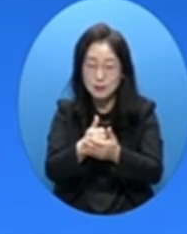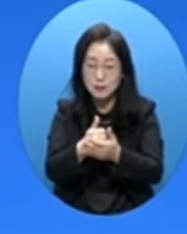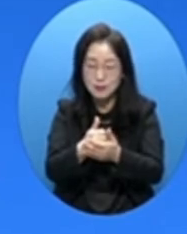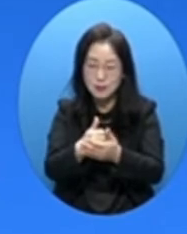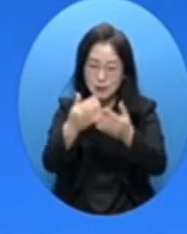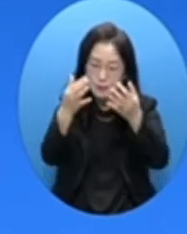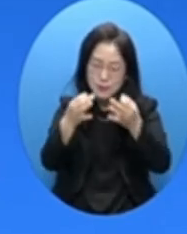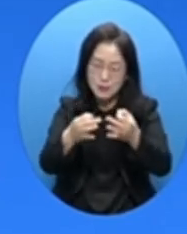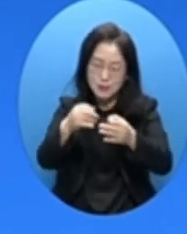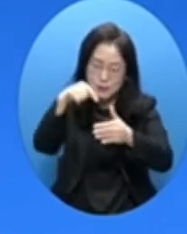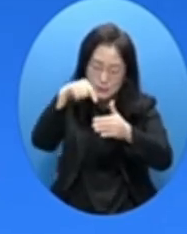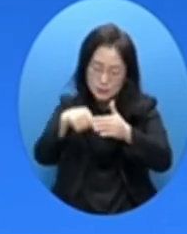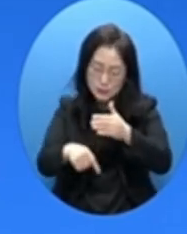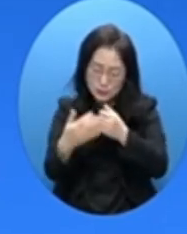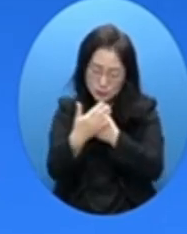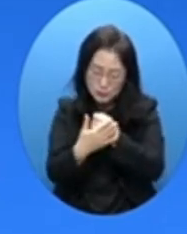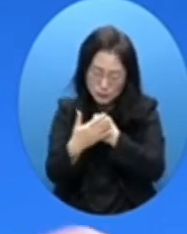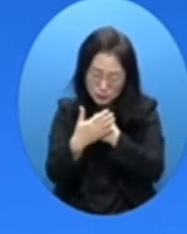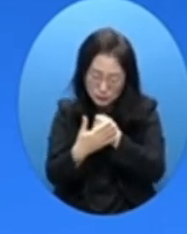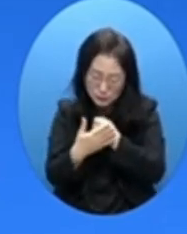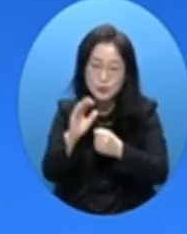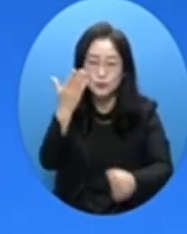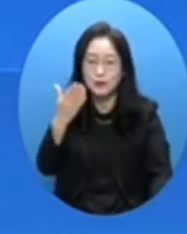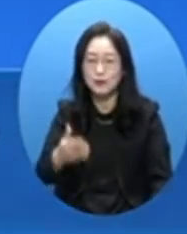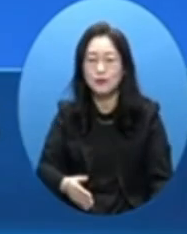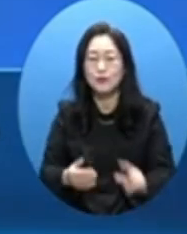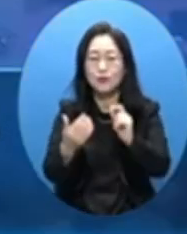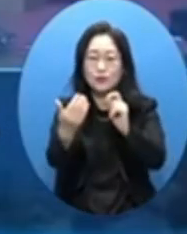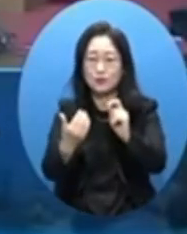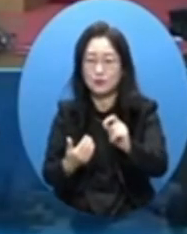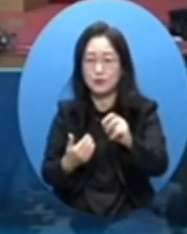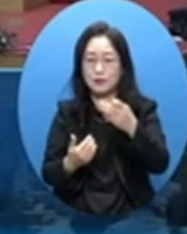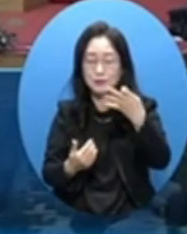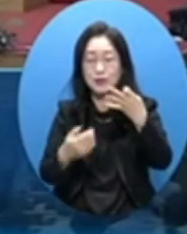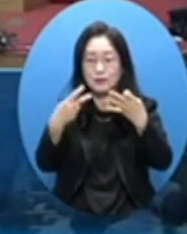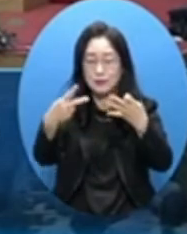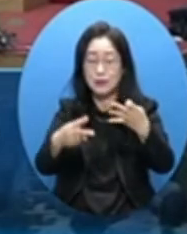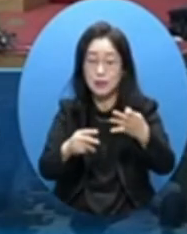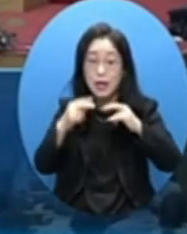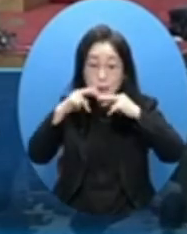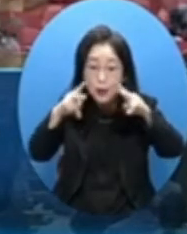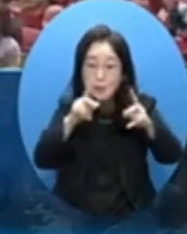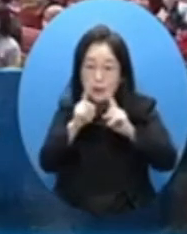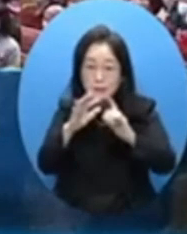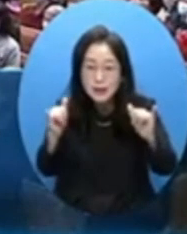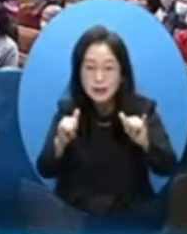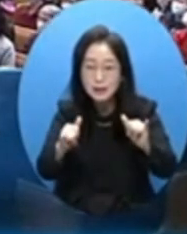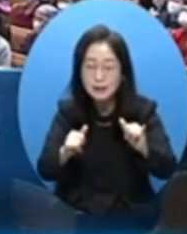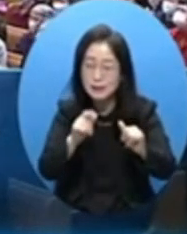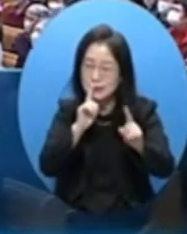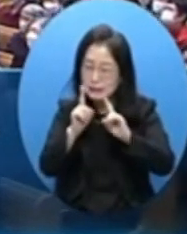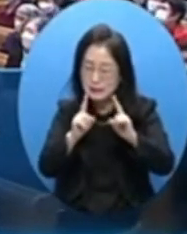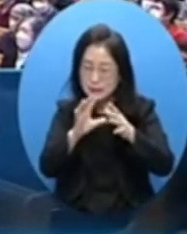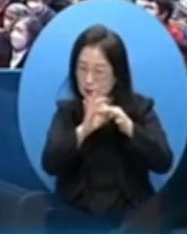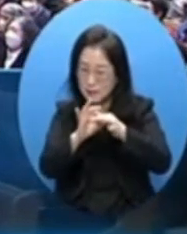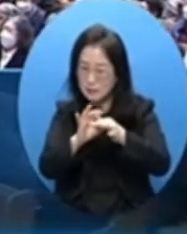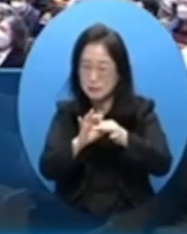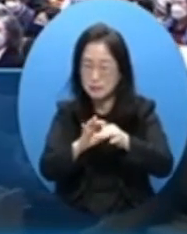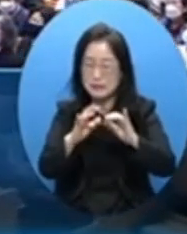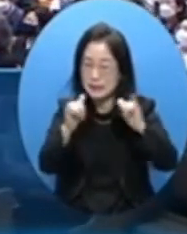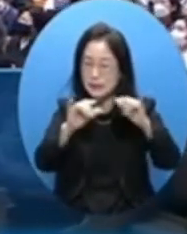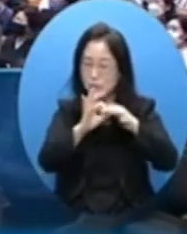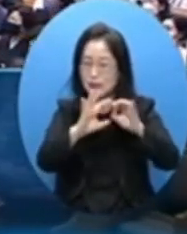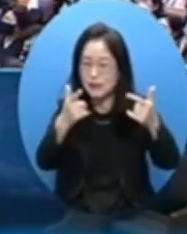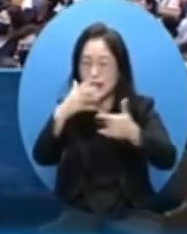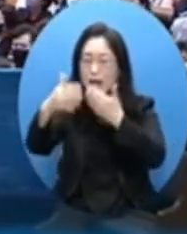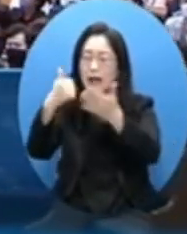깊은 은혜 가도록 이끌어 갑니다 고린도전서 14장 2절입니다 방언을 말하는 자는 사람에게 하지 아니하고 하나님께 하나니이는 알아듣는 자가 없고